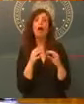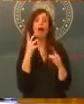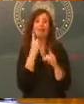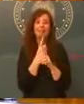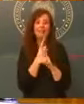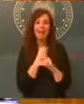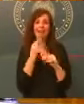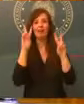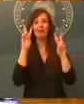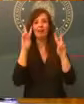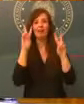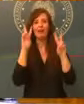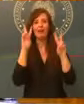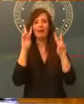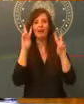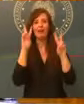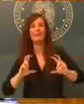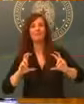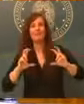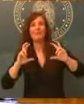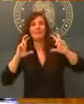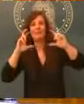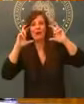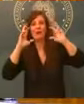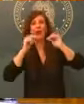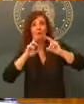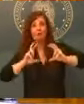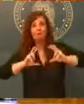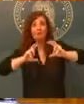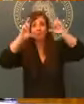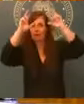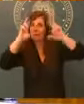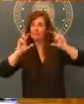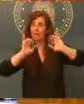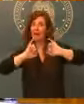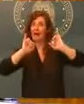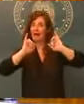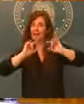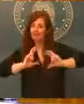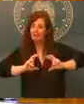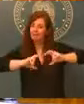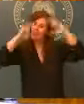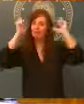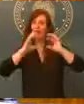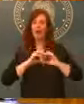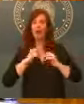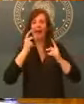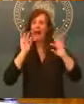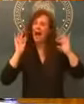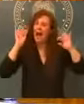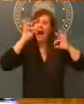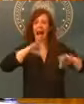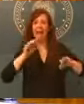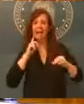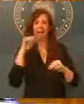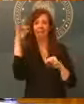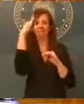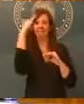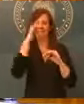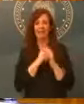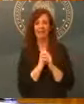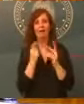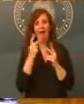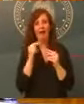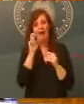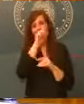salita questo è quello che la scuola in Italia deve ricominciare a fare e non lo fa perché c'è